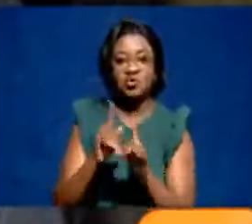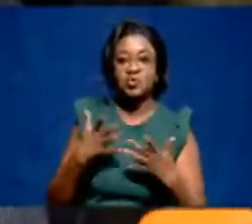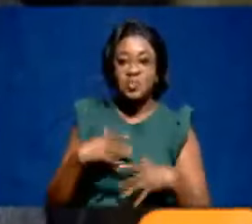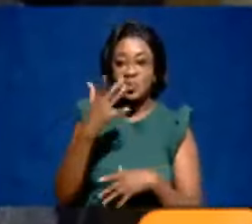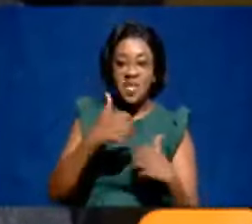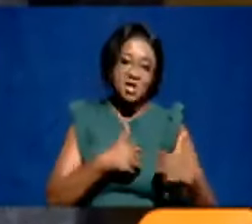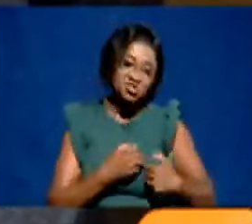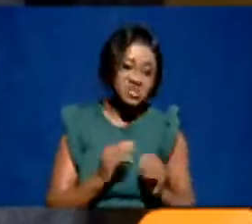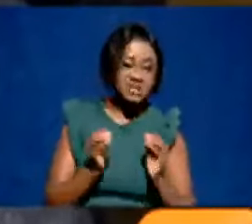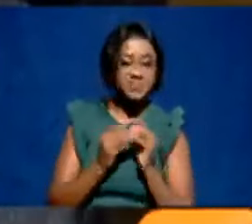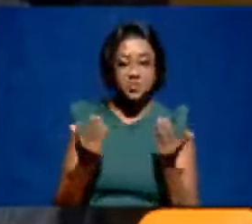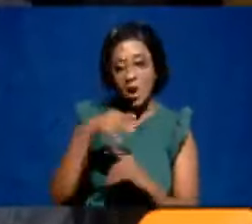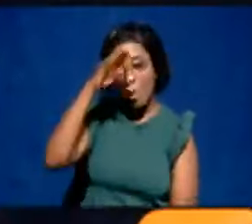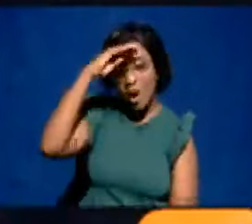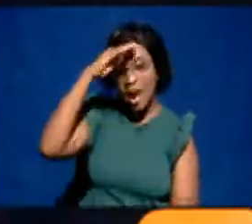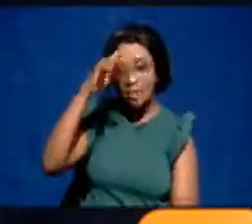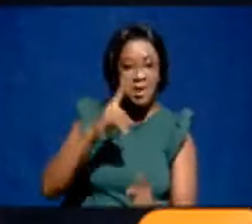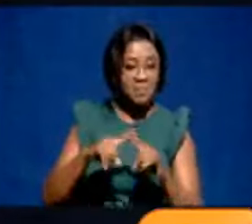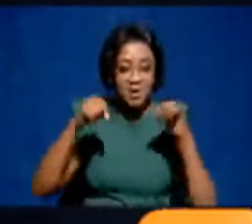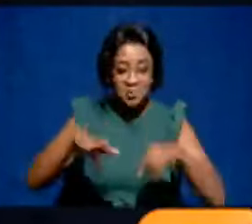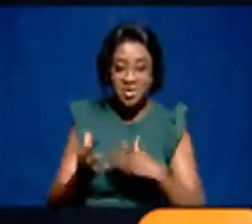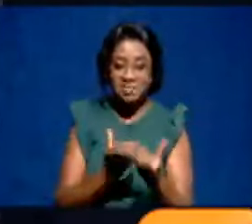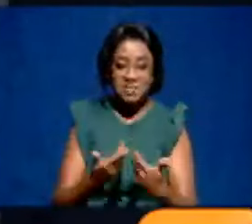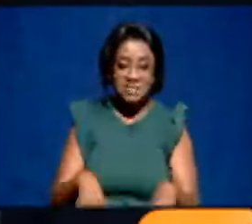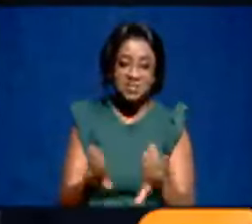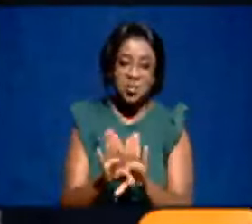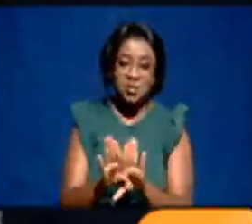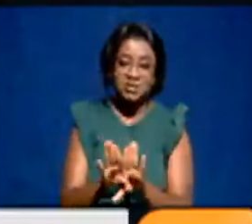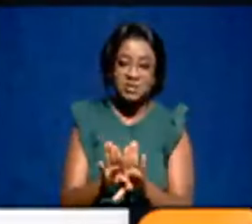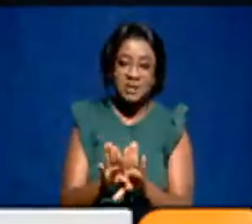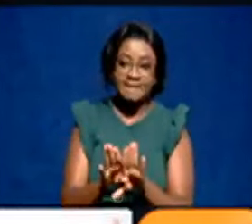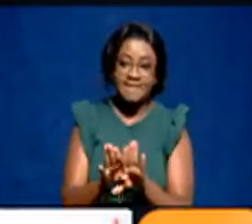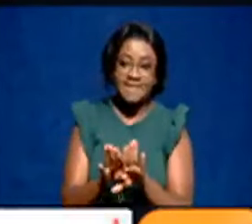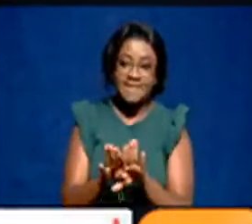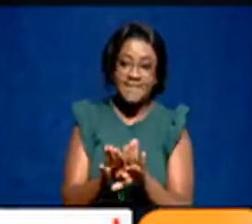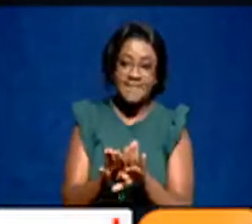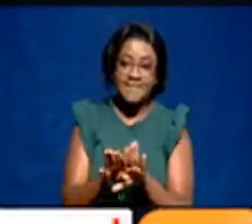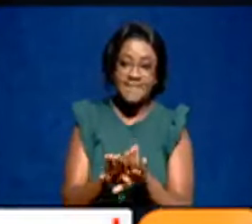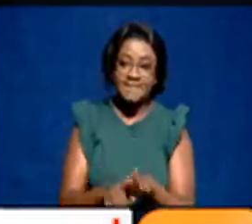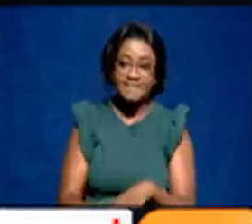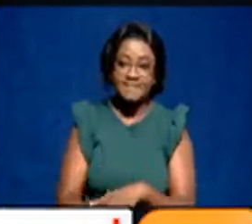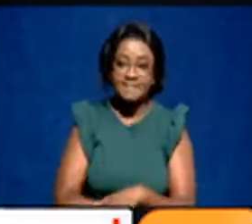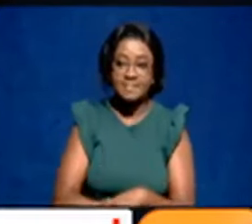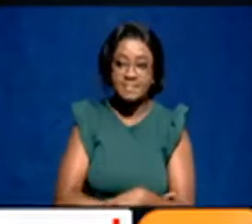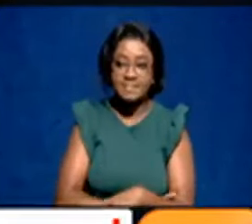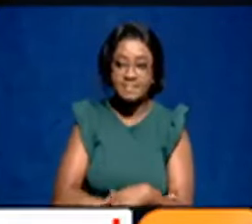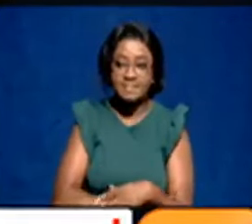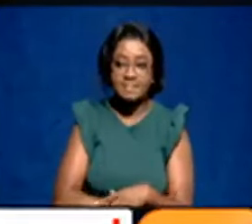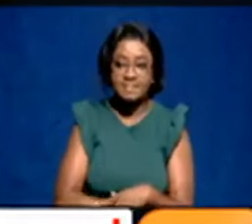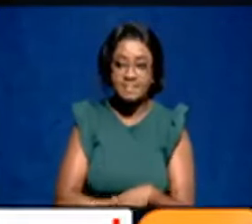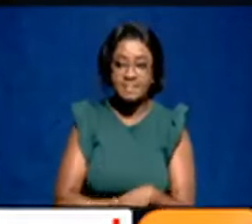biashara pia, lakini leo zimefungwa. Mimi chenye ningesema ni tu tukubalishwa hizi